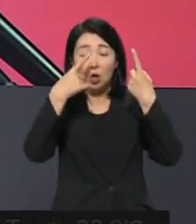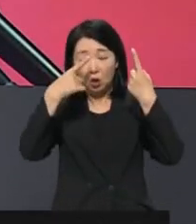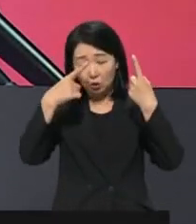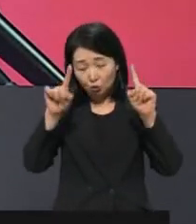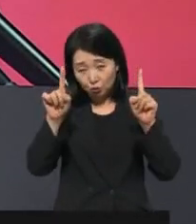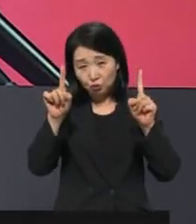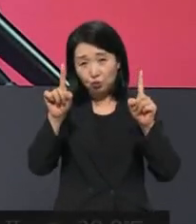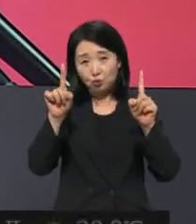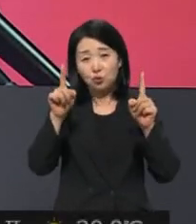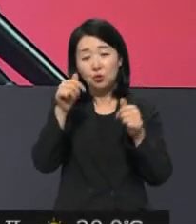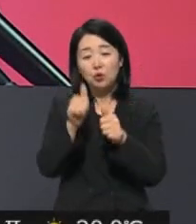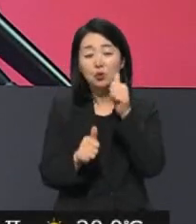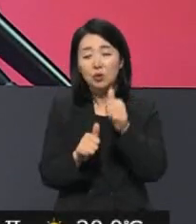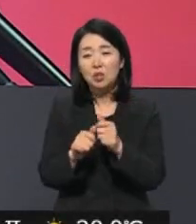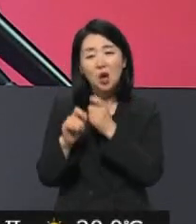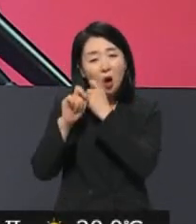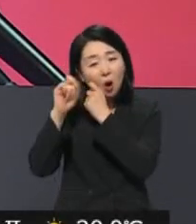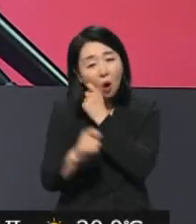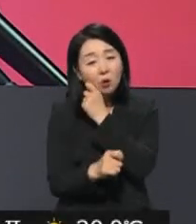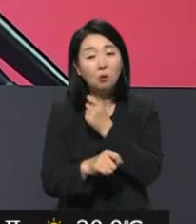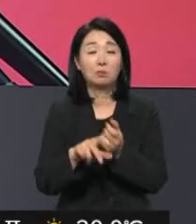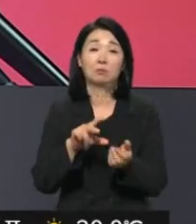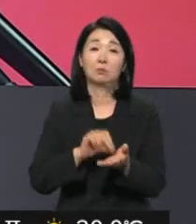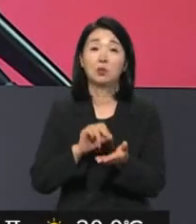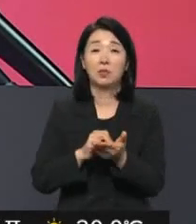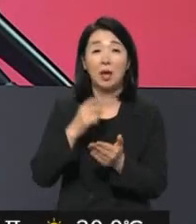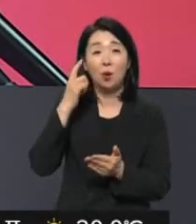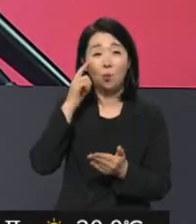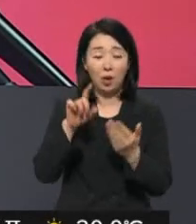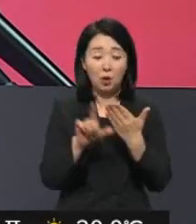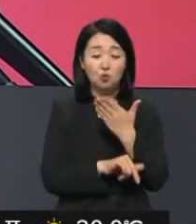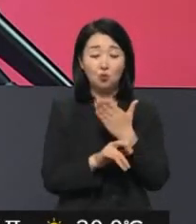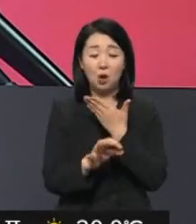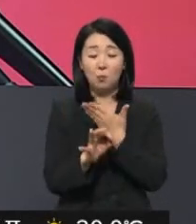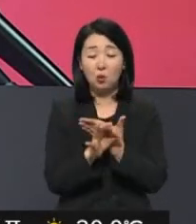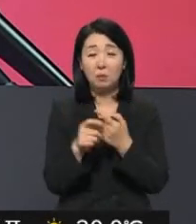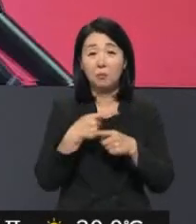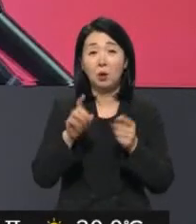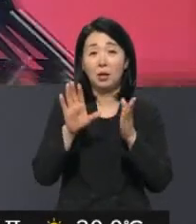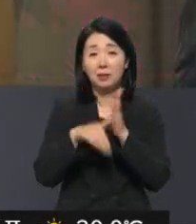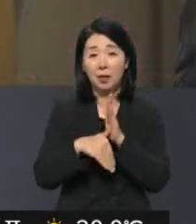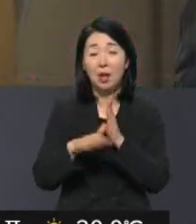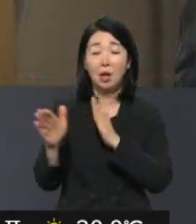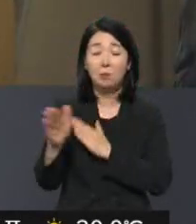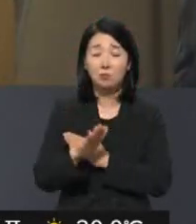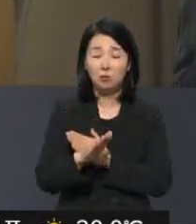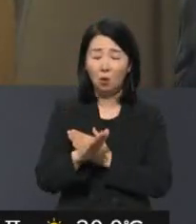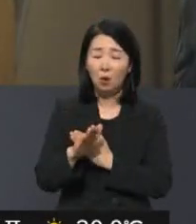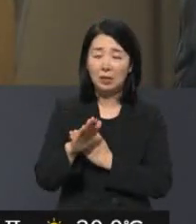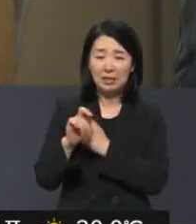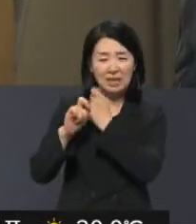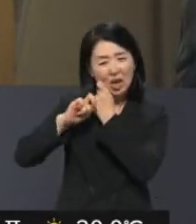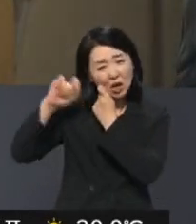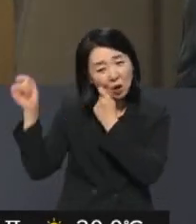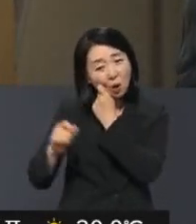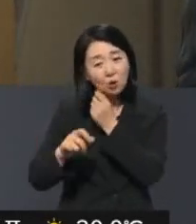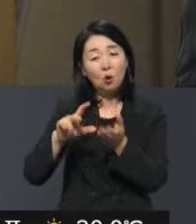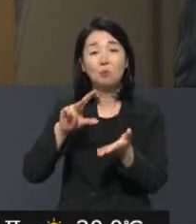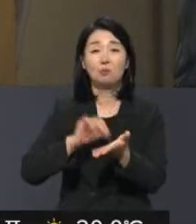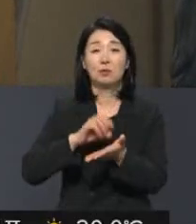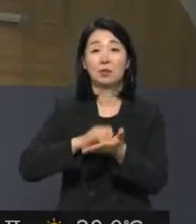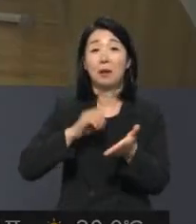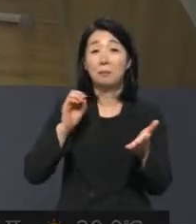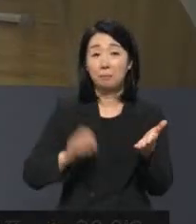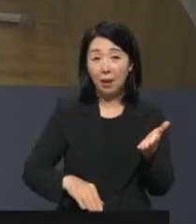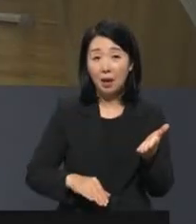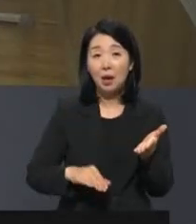킬러 문항입니다. 이 킬러 문항, 당장 9월 모의평가 때부터 없애겠다고 했습니다. 9월 모의평가, 9월 6일에